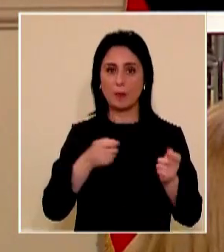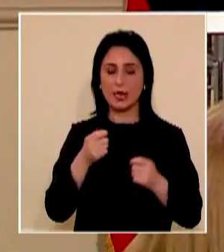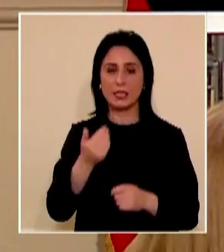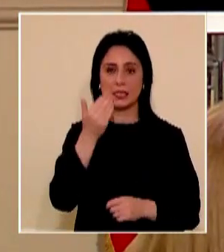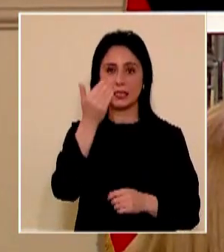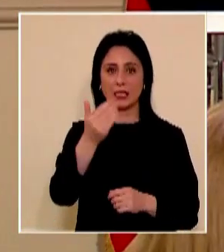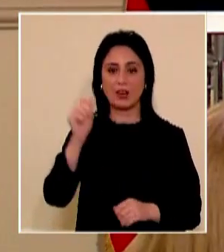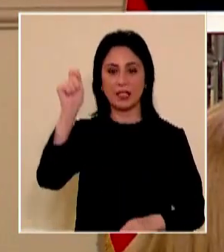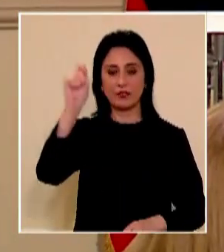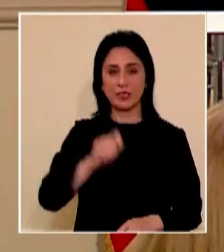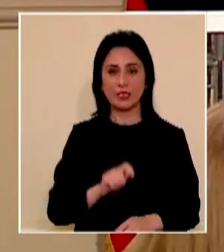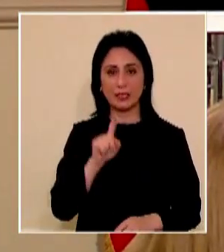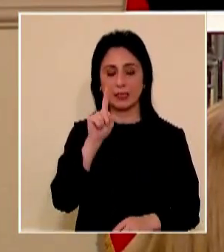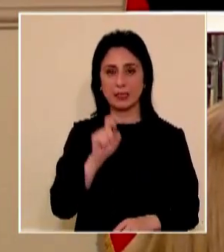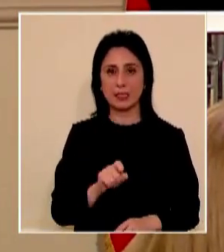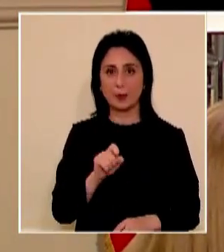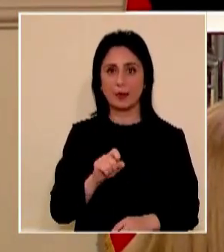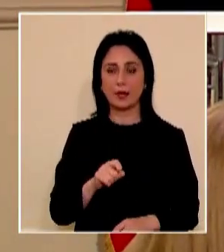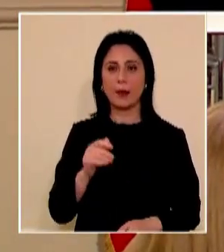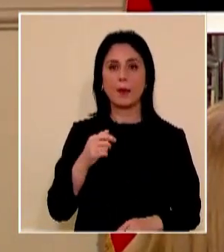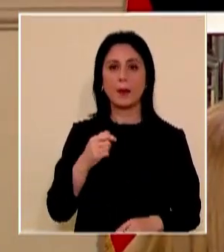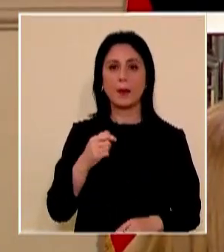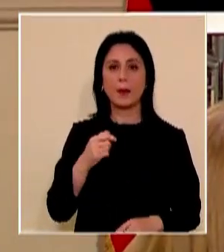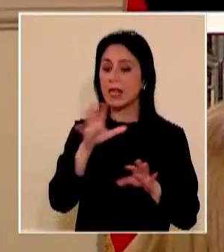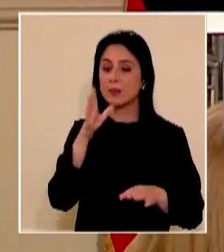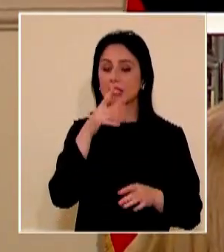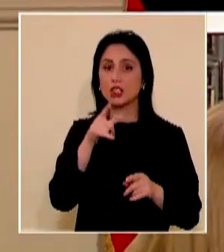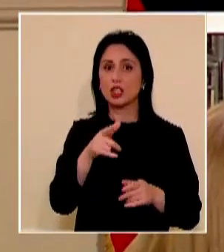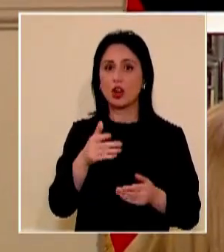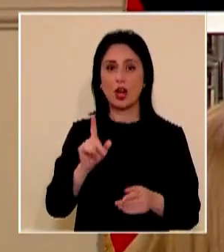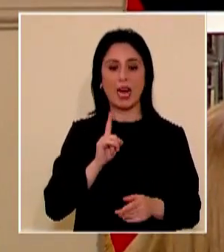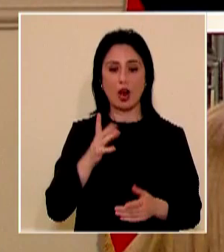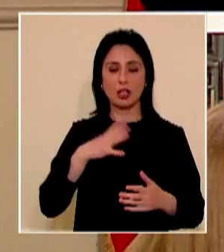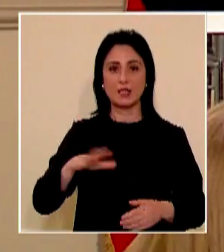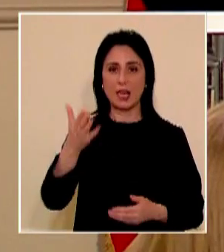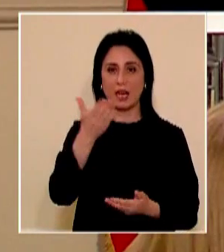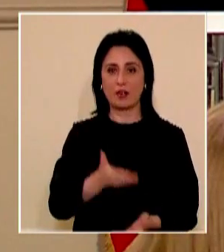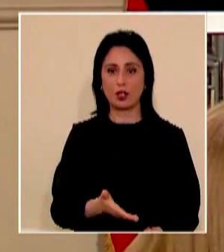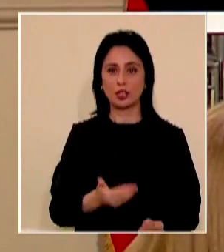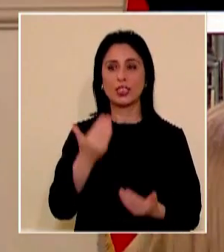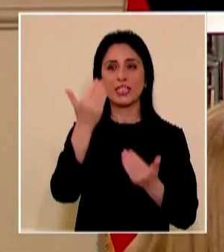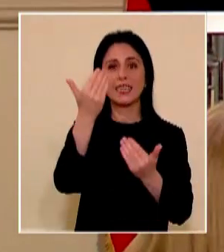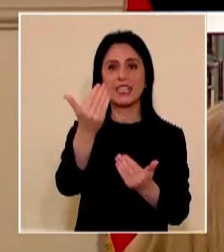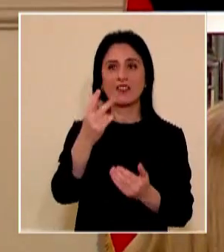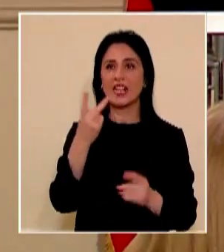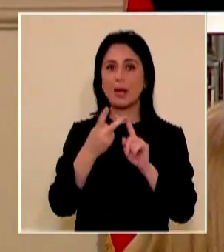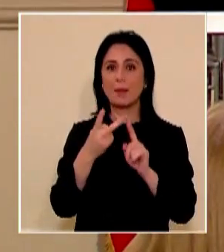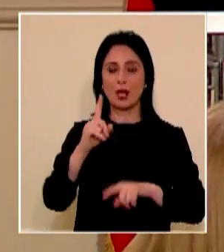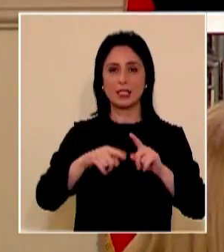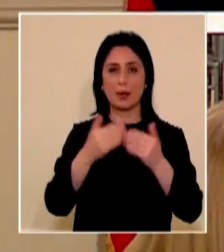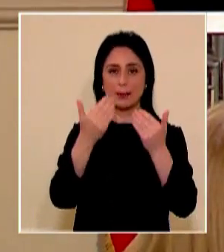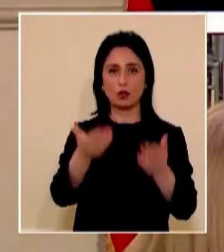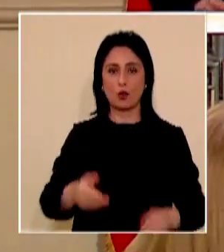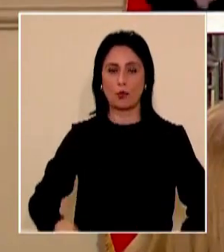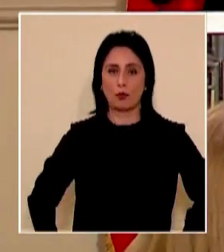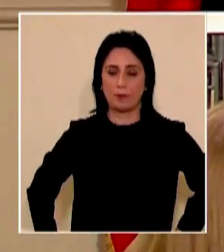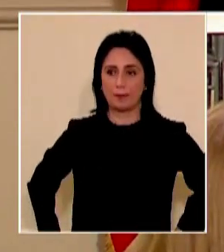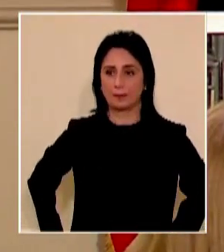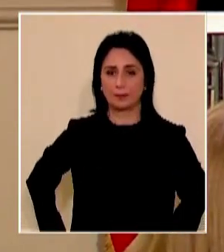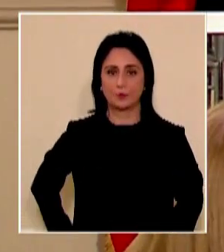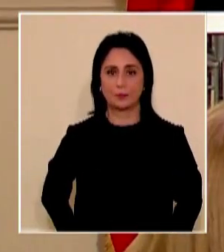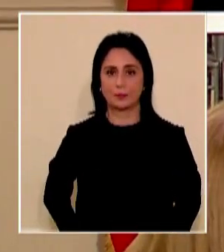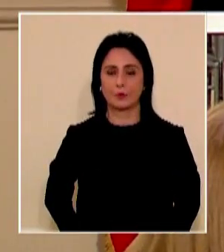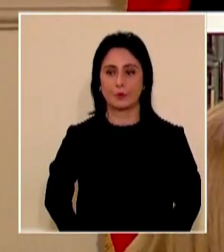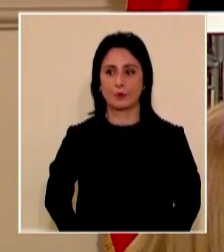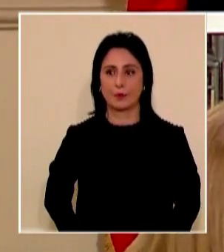prezidento tkveni vizitistvis da nebismier droske lodobit sakartvelis. Es aris tkveni meore samshoblo. I proszę pamiętać,